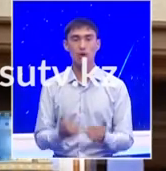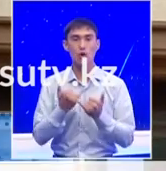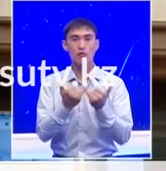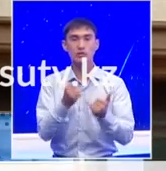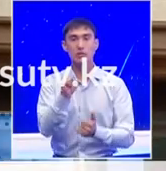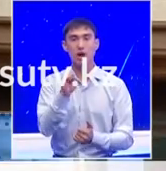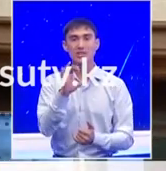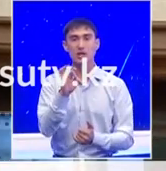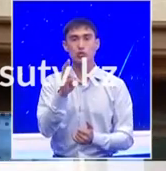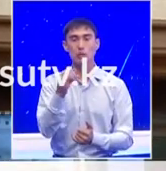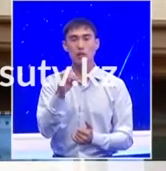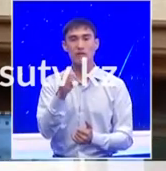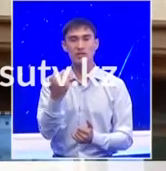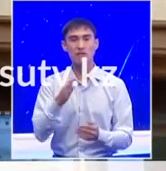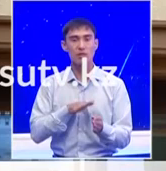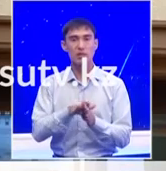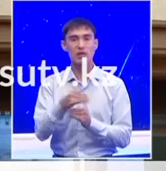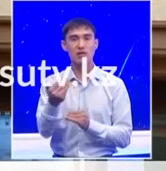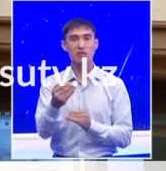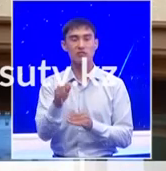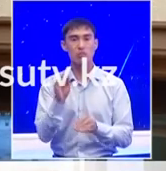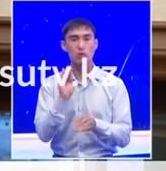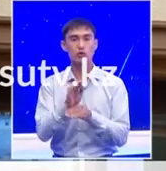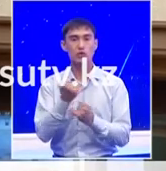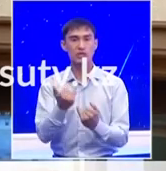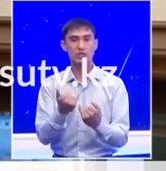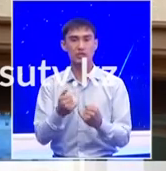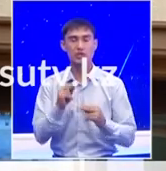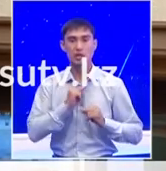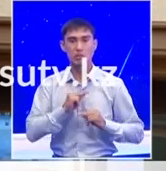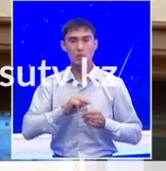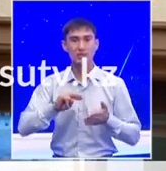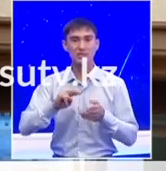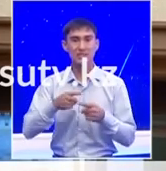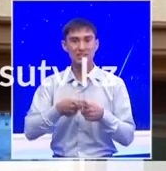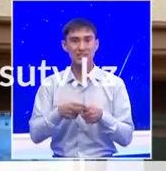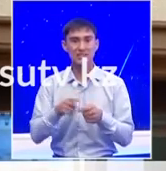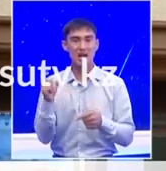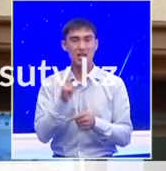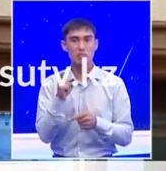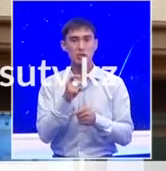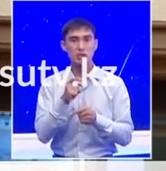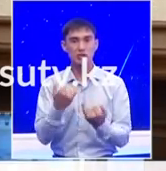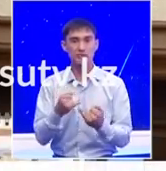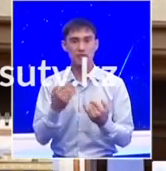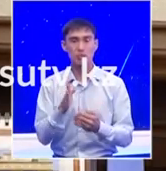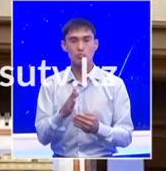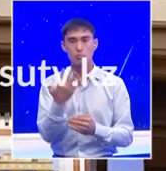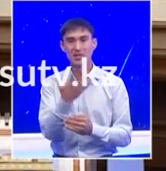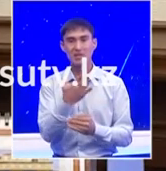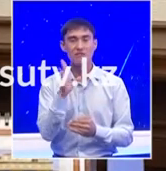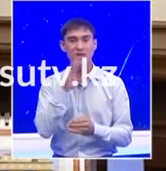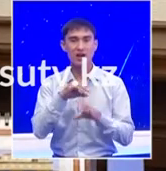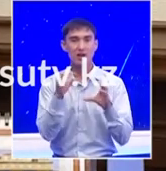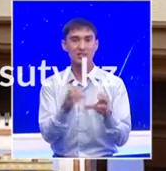Уважаемый Аскар Узакбаевич, для выполнения вашего поручения сейчас разрабатывается технико-экономическое обоснование по 5